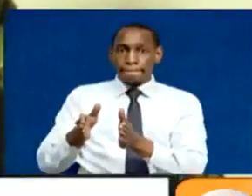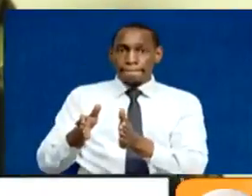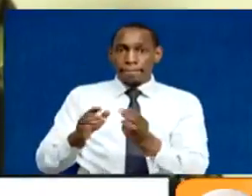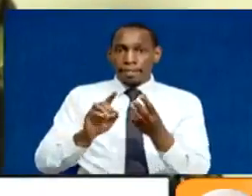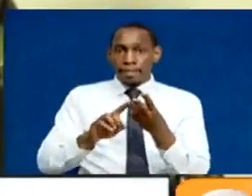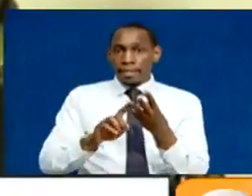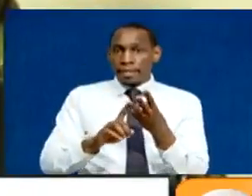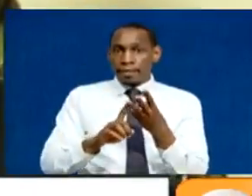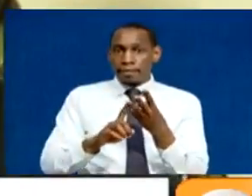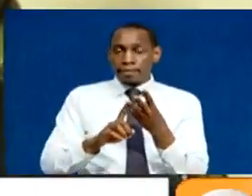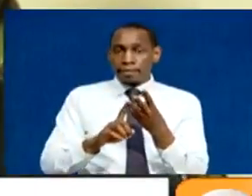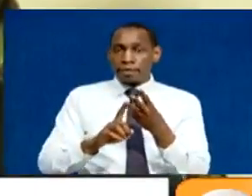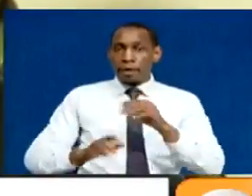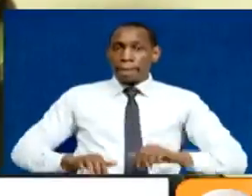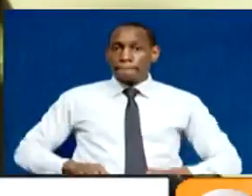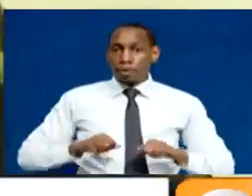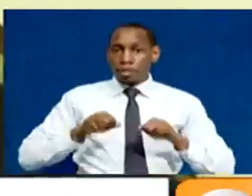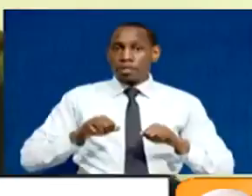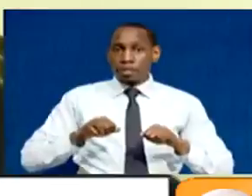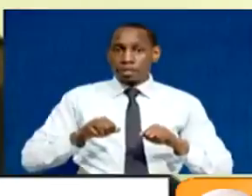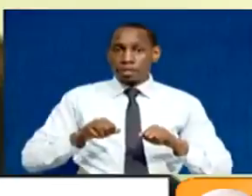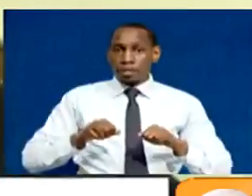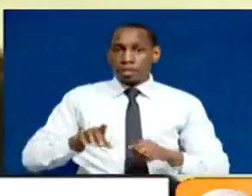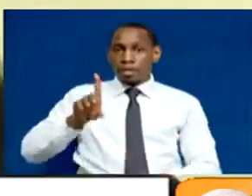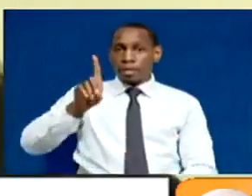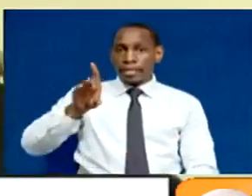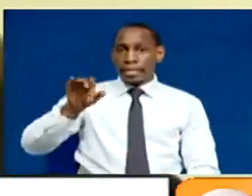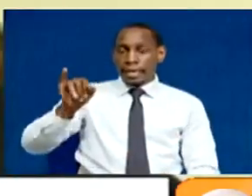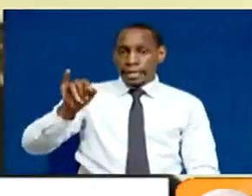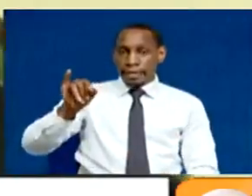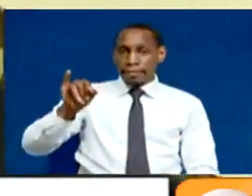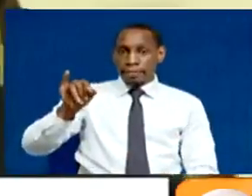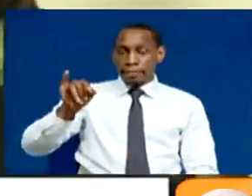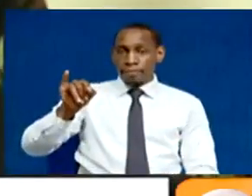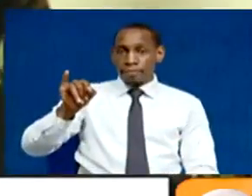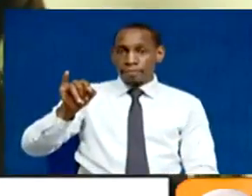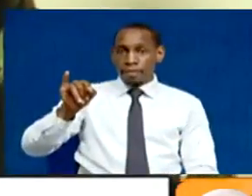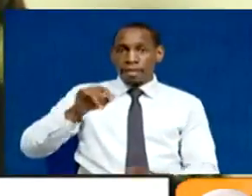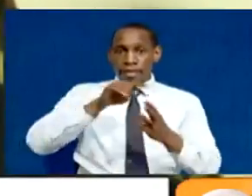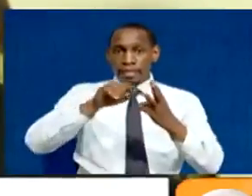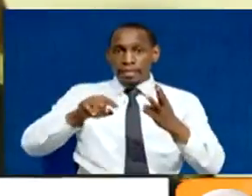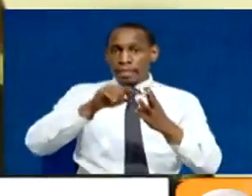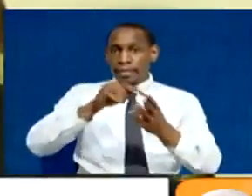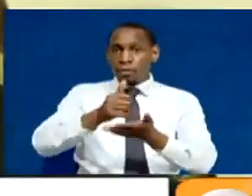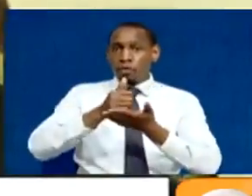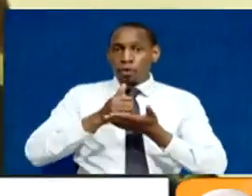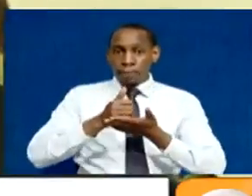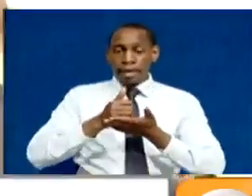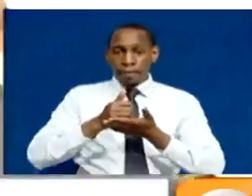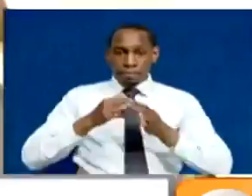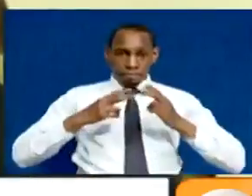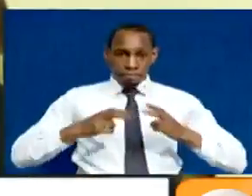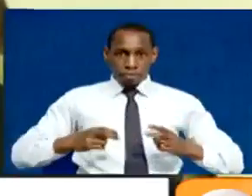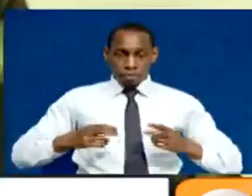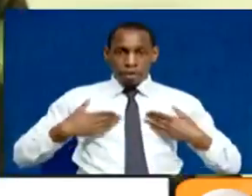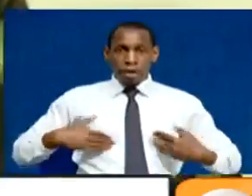na wakuu wa DCI kwa kusaidia kufanya postmortem